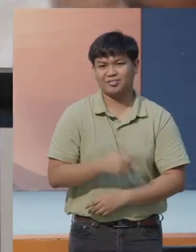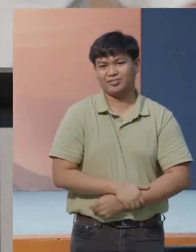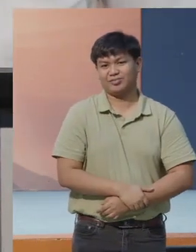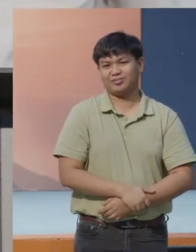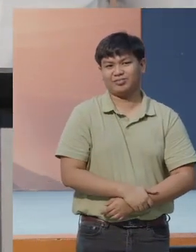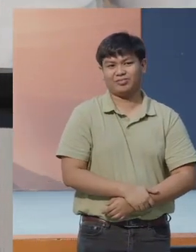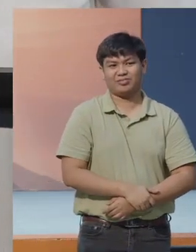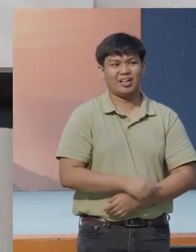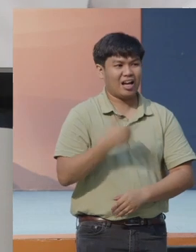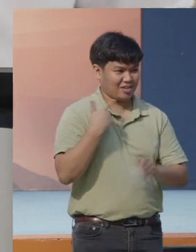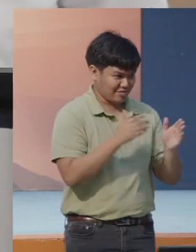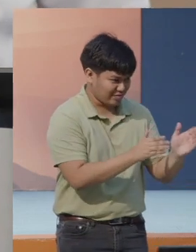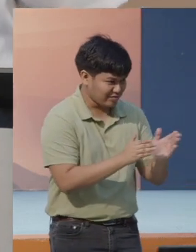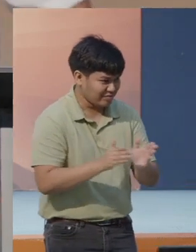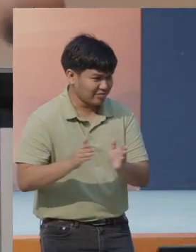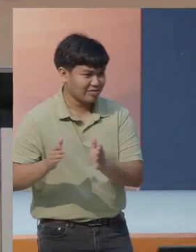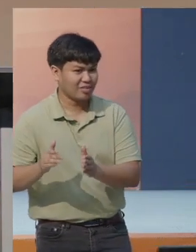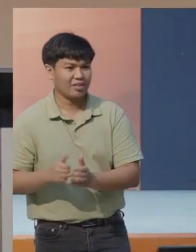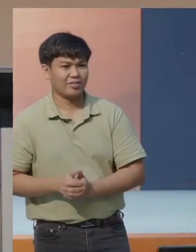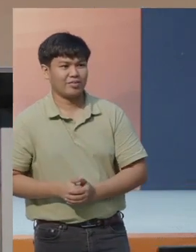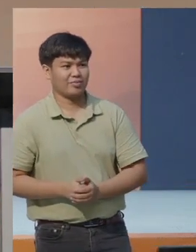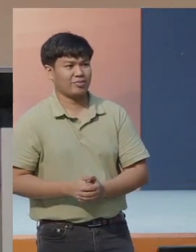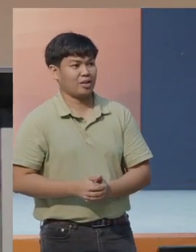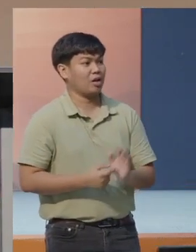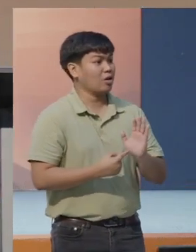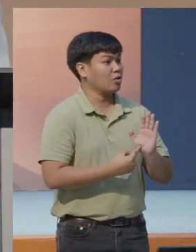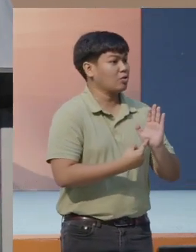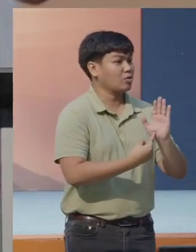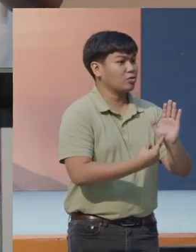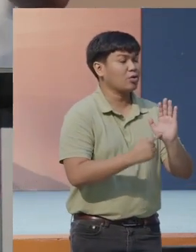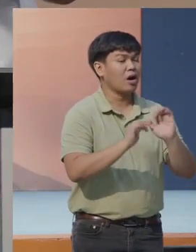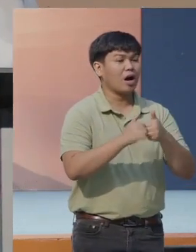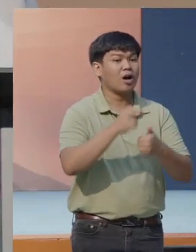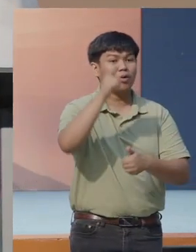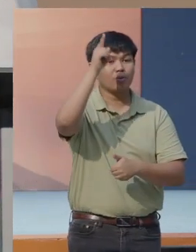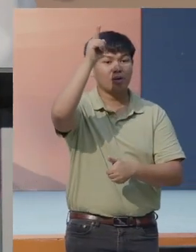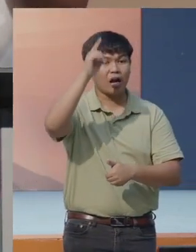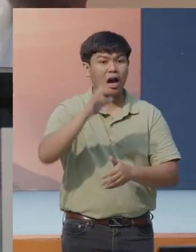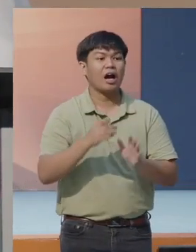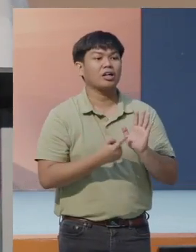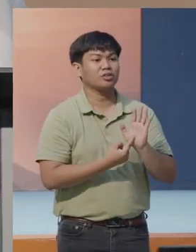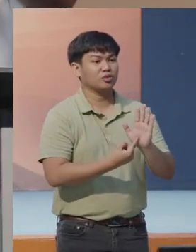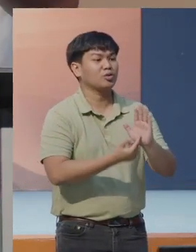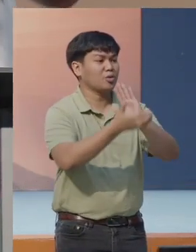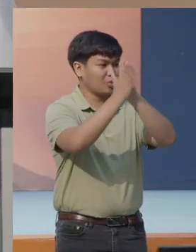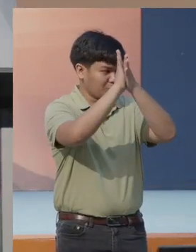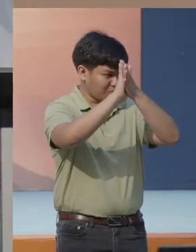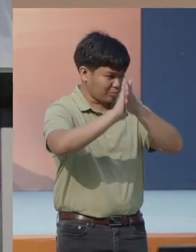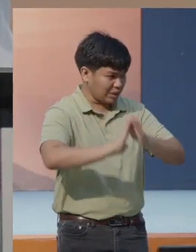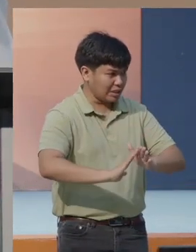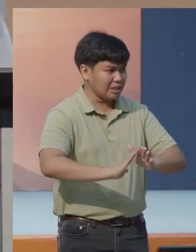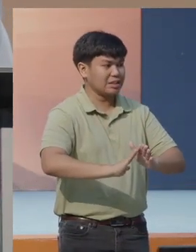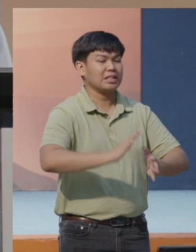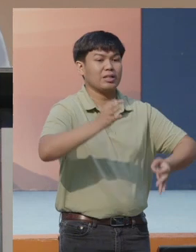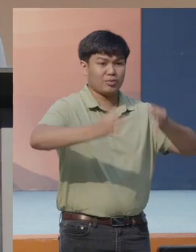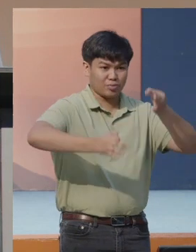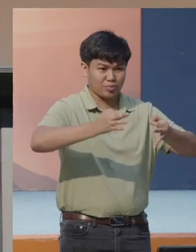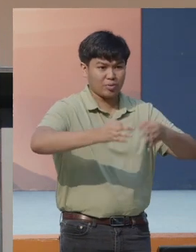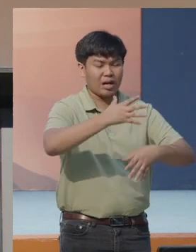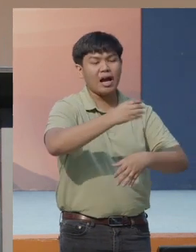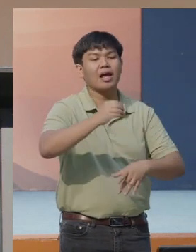same idea. That's how God is designing peace and order for His